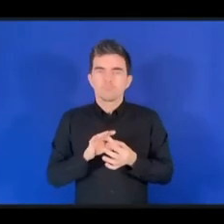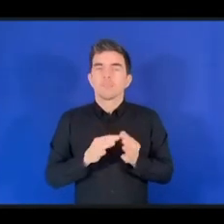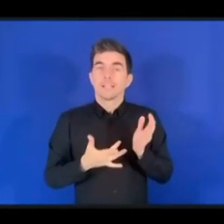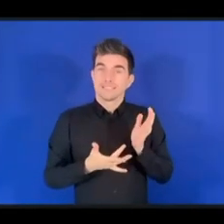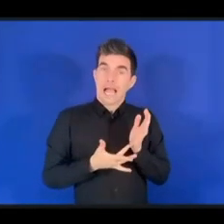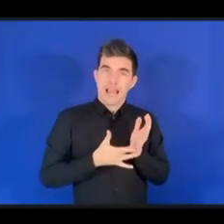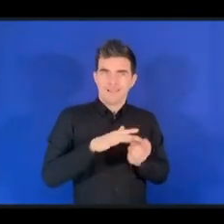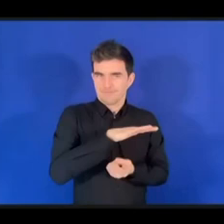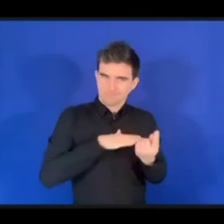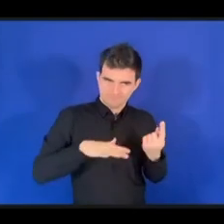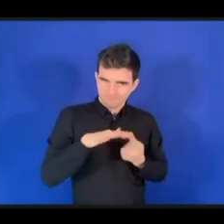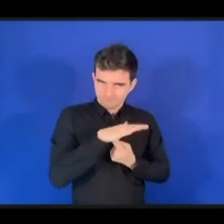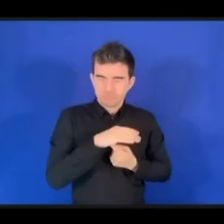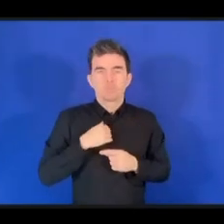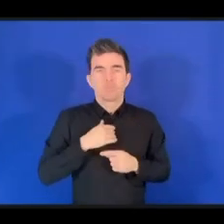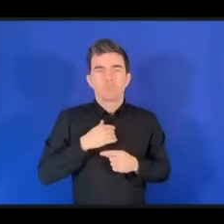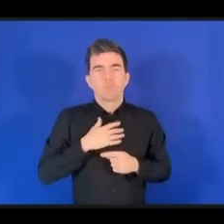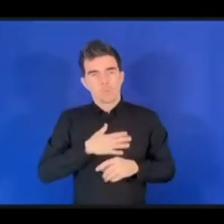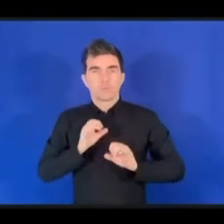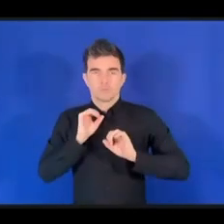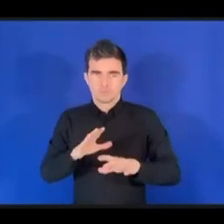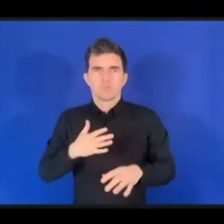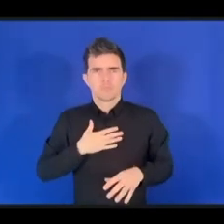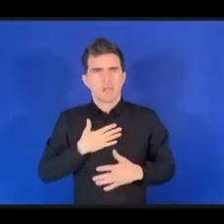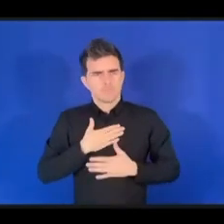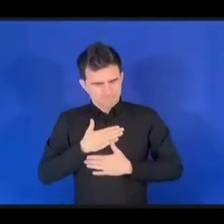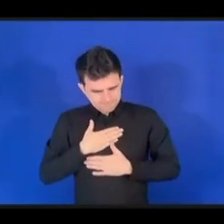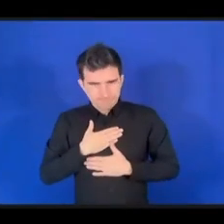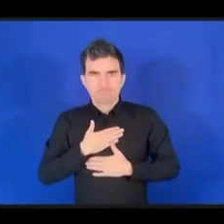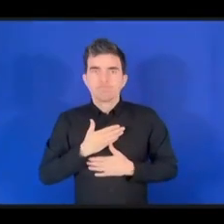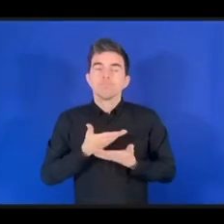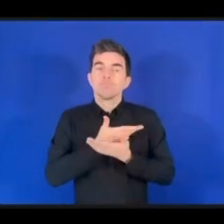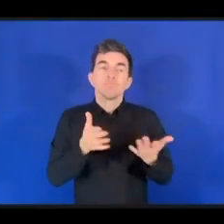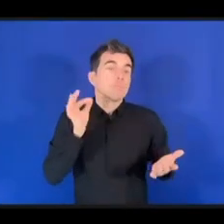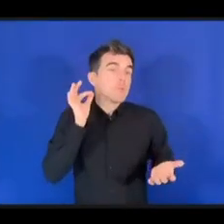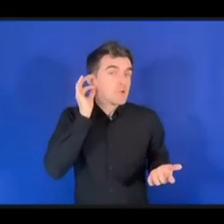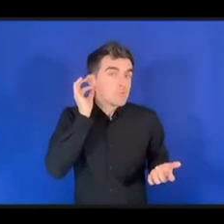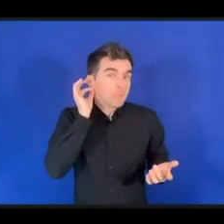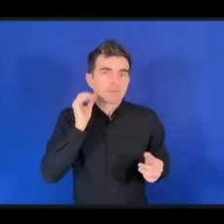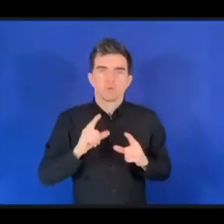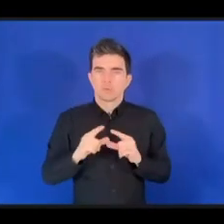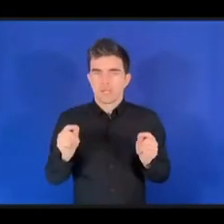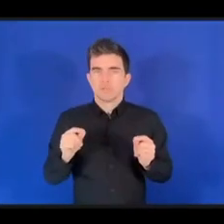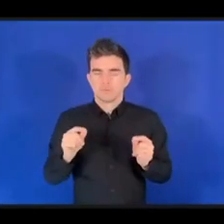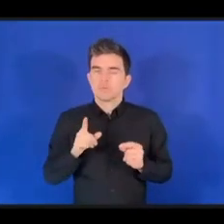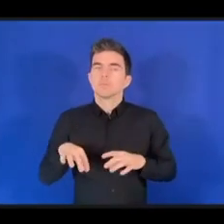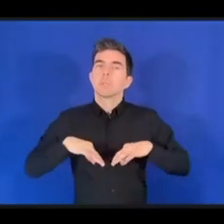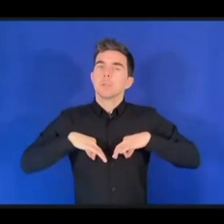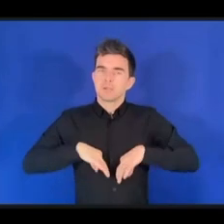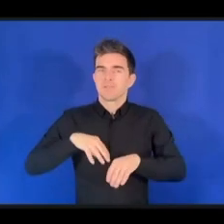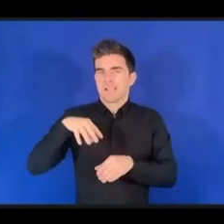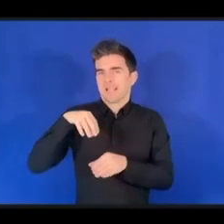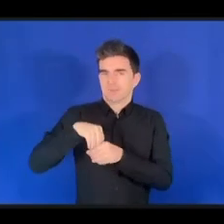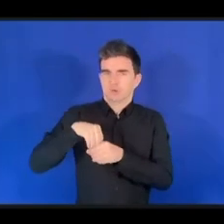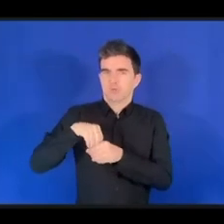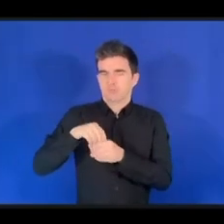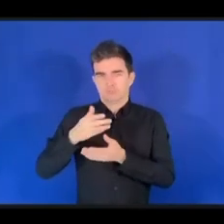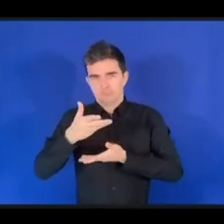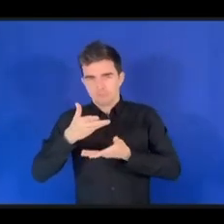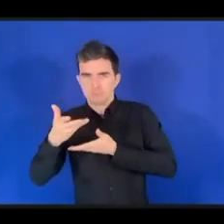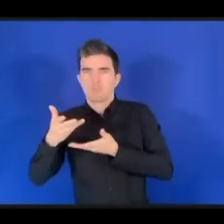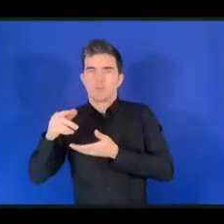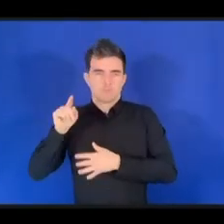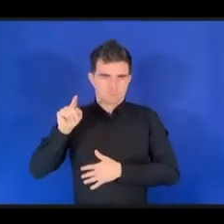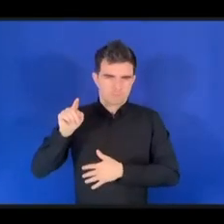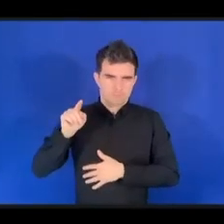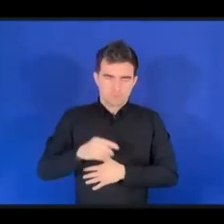Japon ministre ministère des Affaires internes et de la communication watatanabesan et le ministre